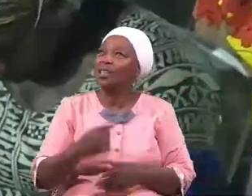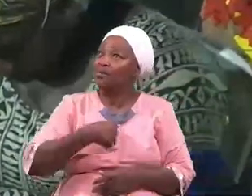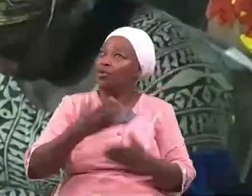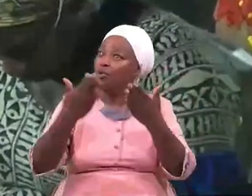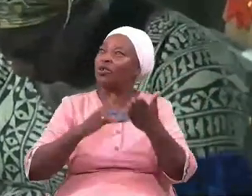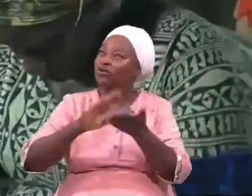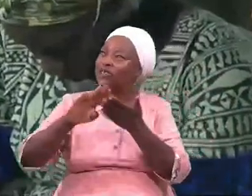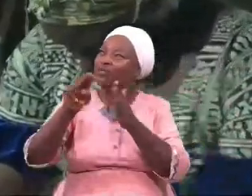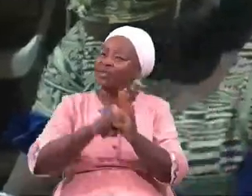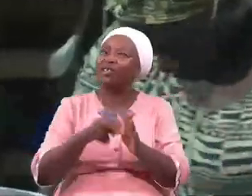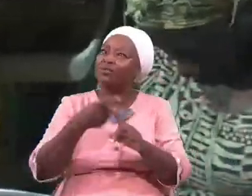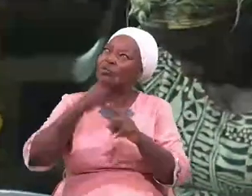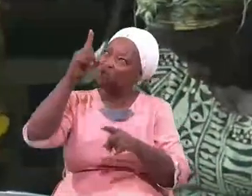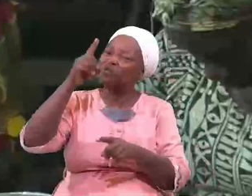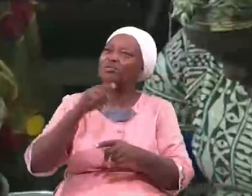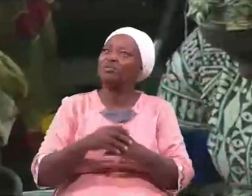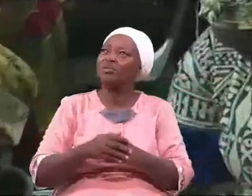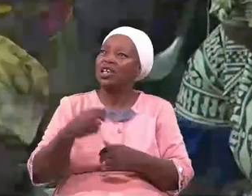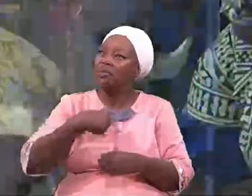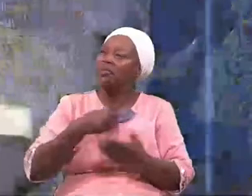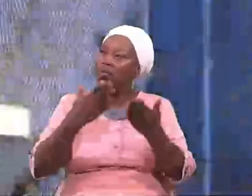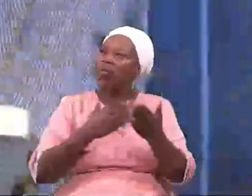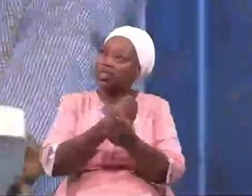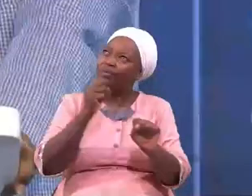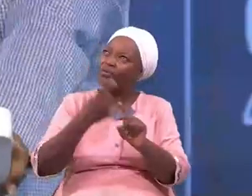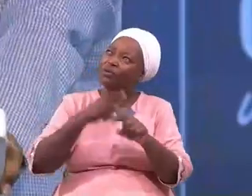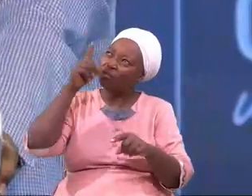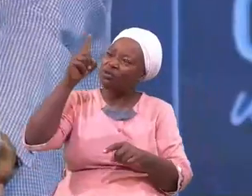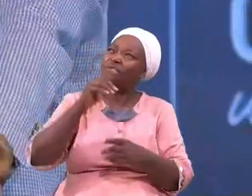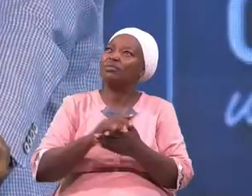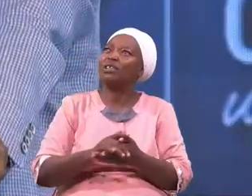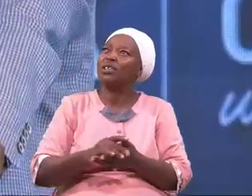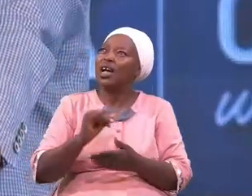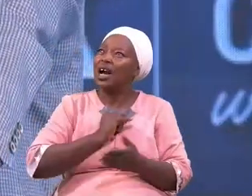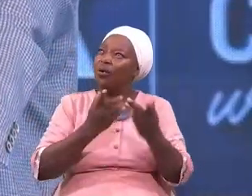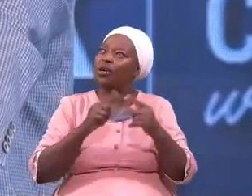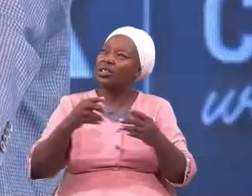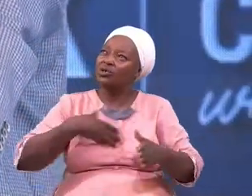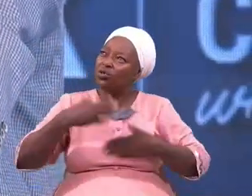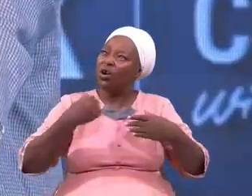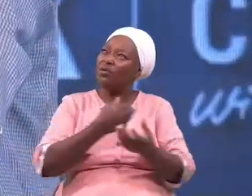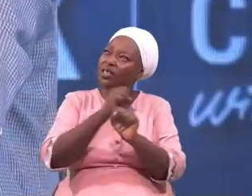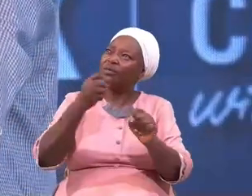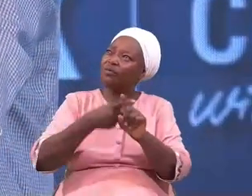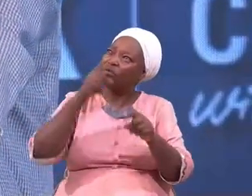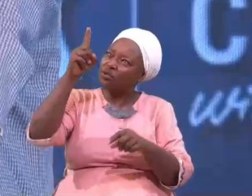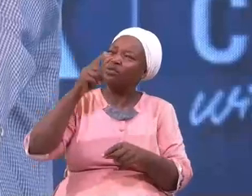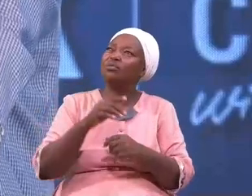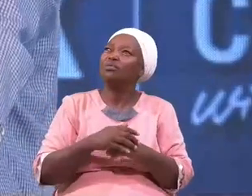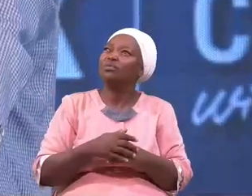Je veux le pardon. Je veux le salut. Je veux la joie du salut.